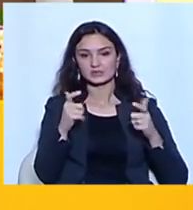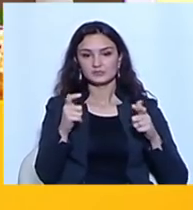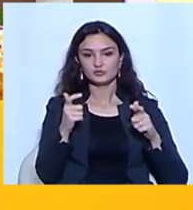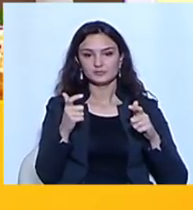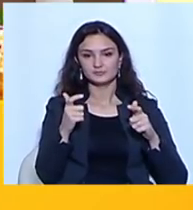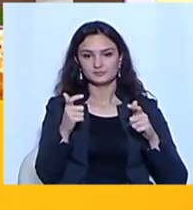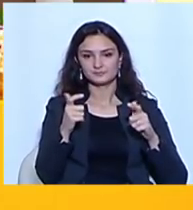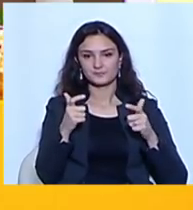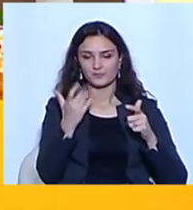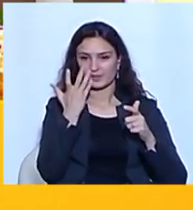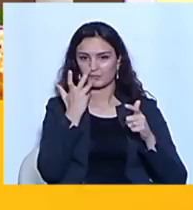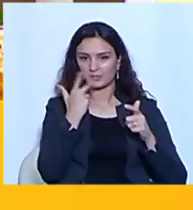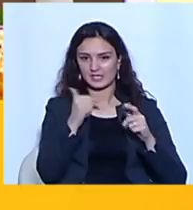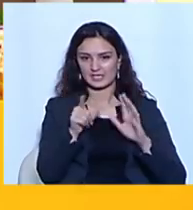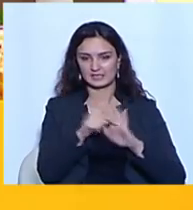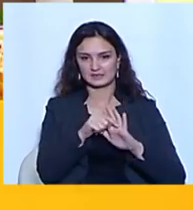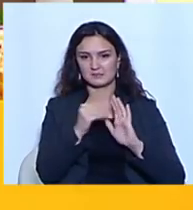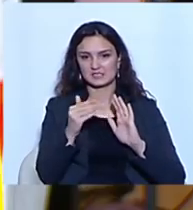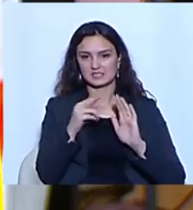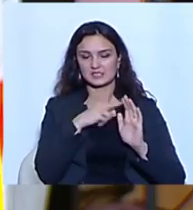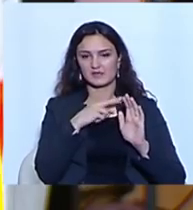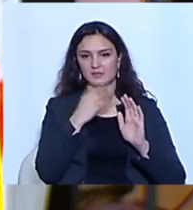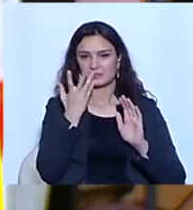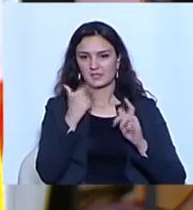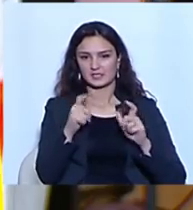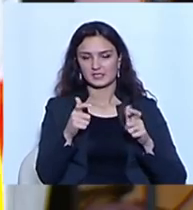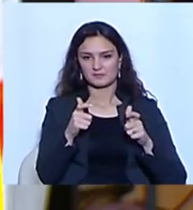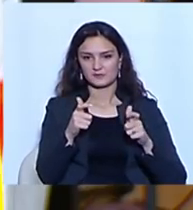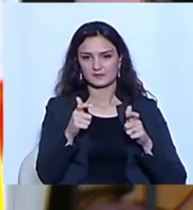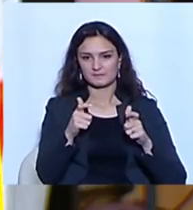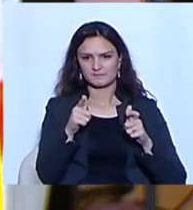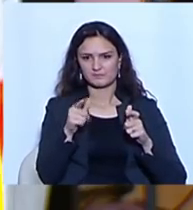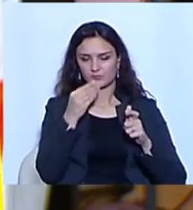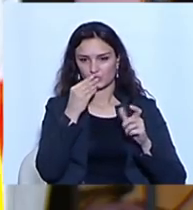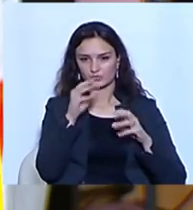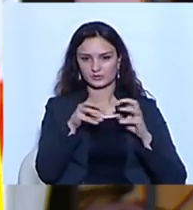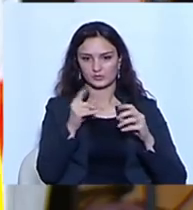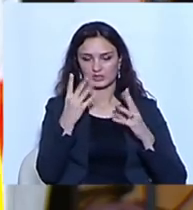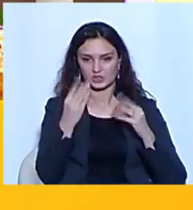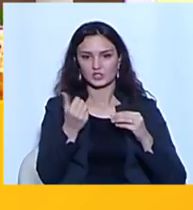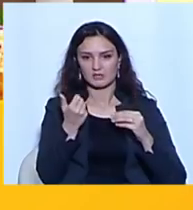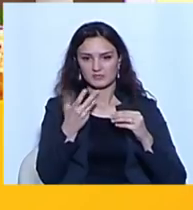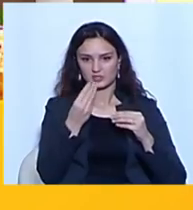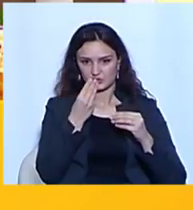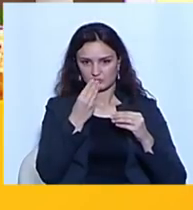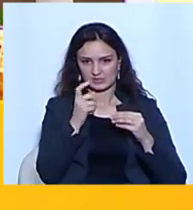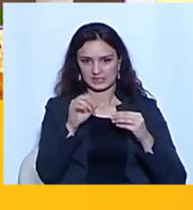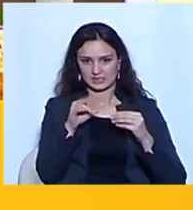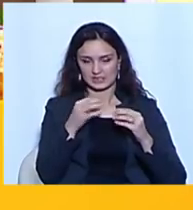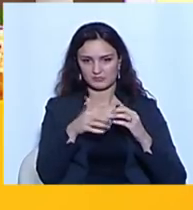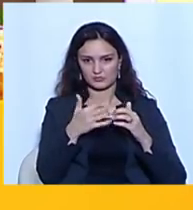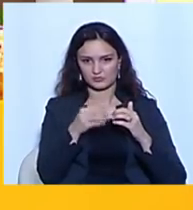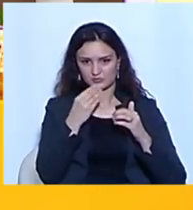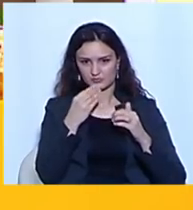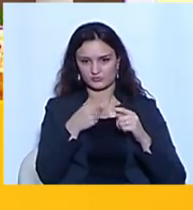საწყობას, აუჩიეთ ფერადი, მასთან ერთად საყვარელი ჭურჭელი, გადაუნაწილეთ ეს პროდუქტები, ისე რომ დღეში რამდენიმე ულუფა ხილი და ბოსტნეული